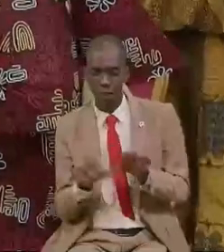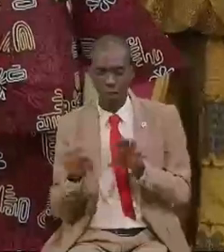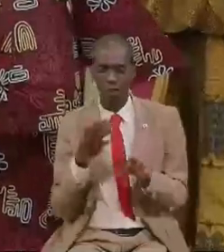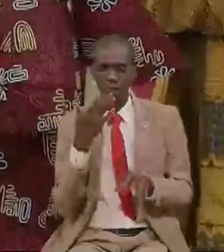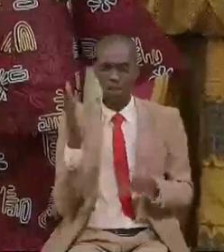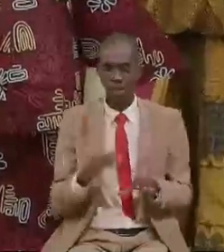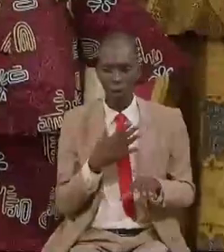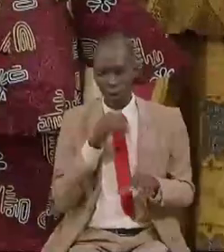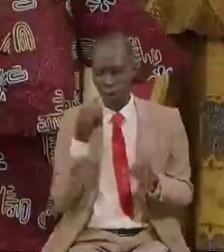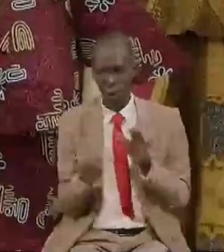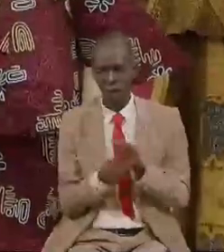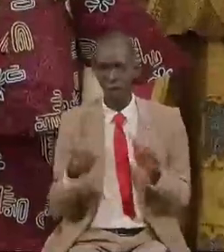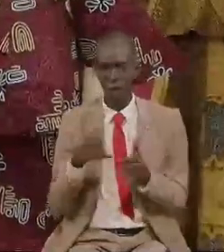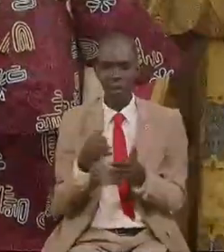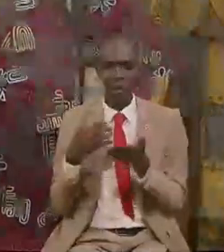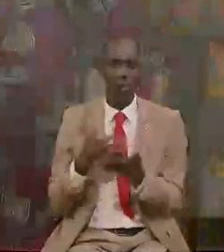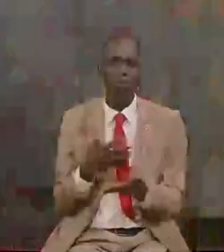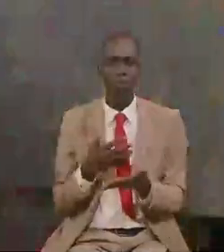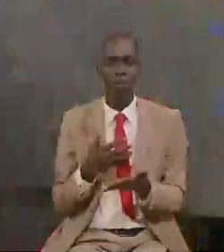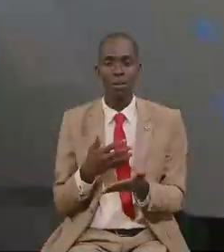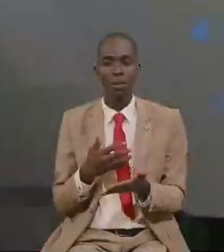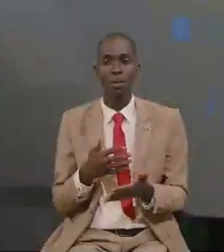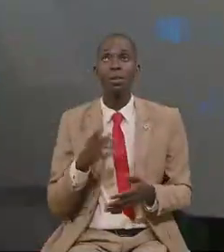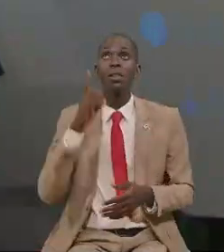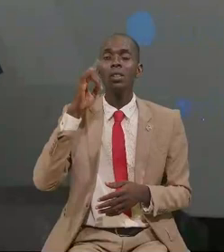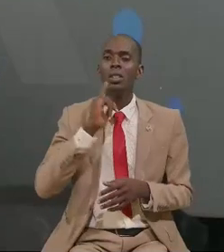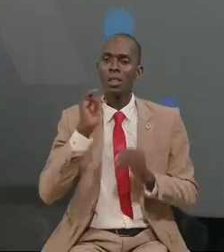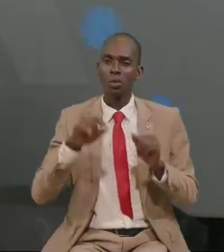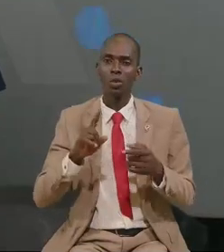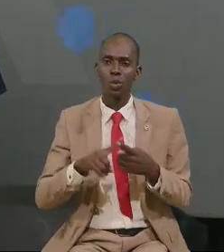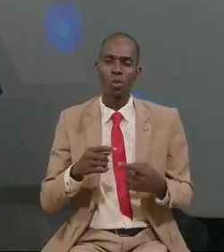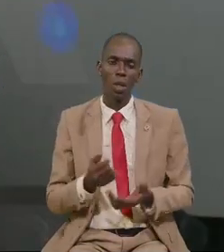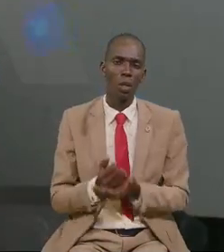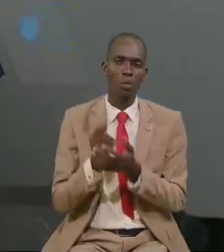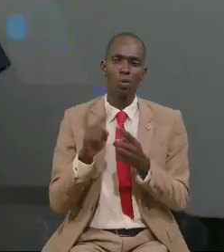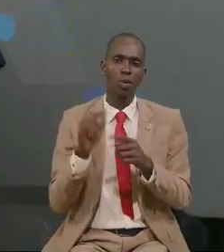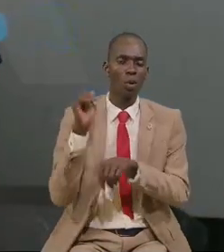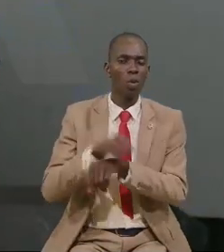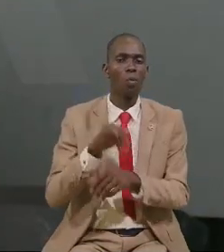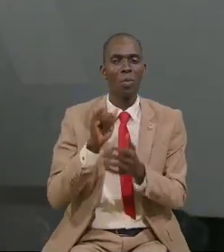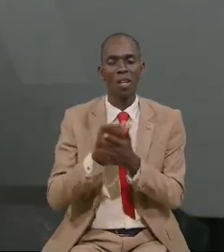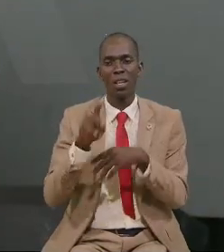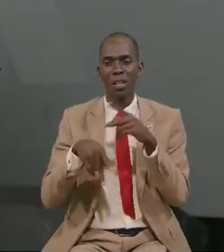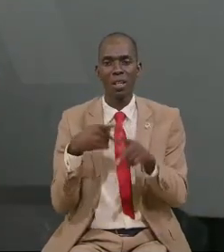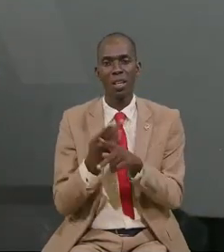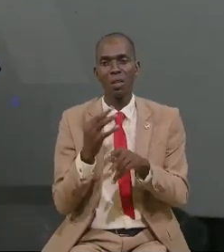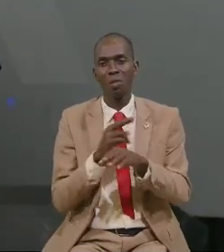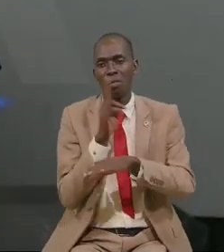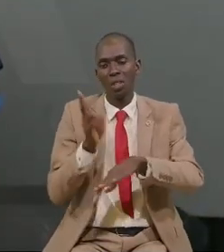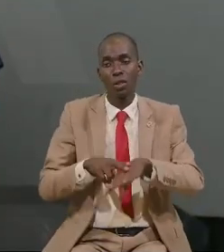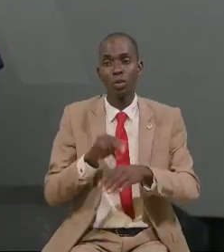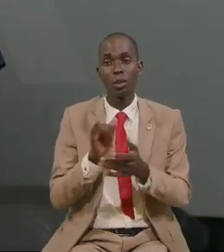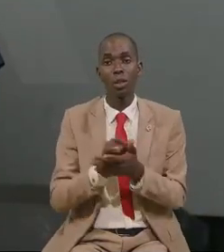cachant, il est capable de t'amener à vaincre ce type de nature. Pour que tu